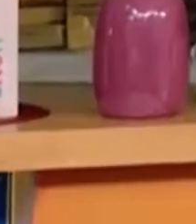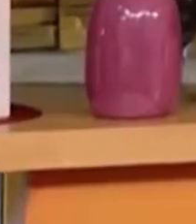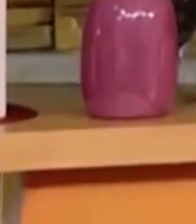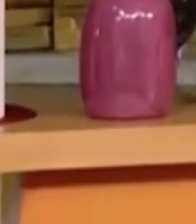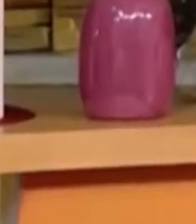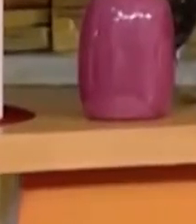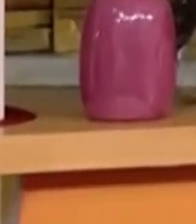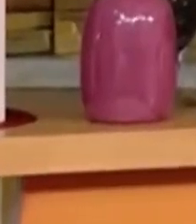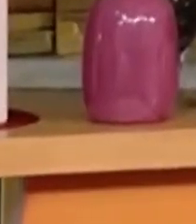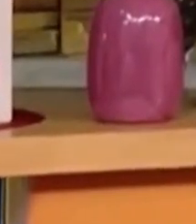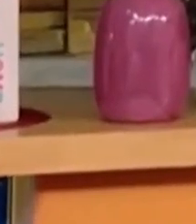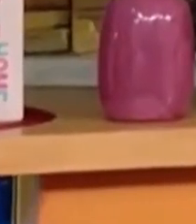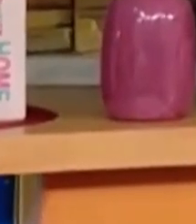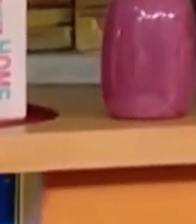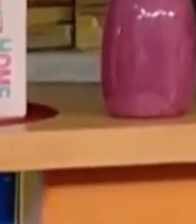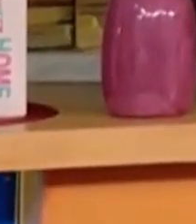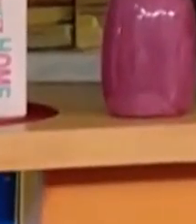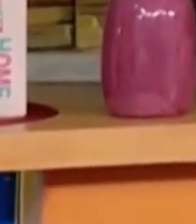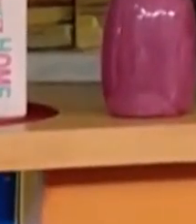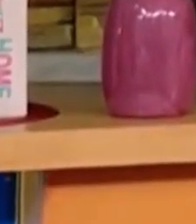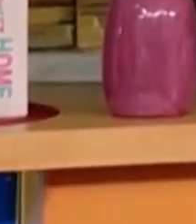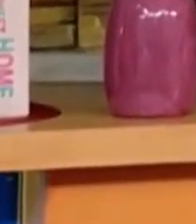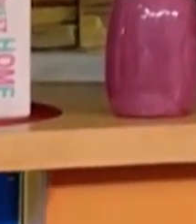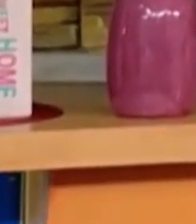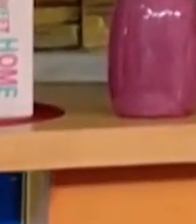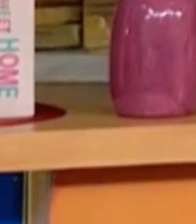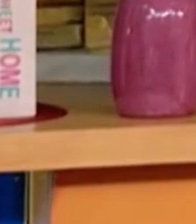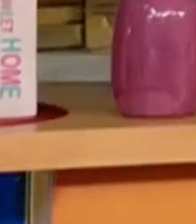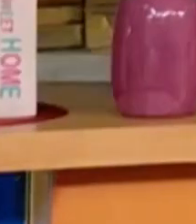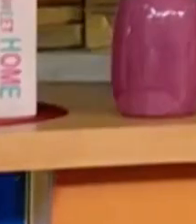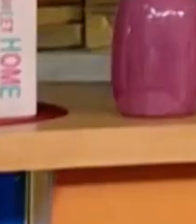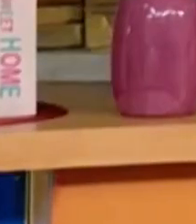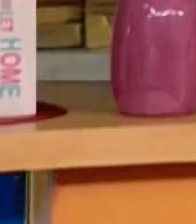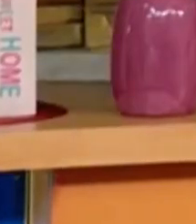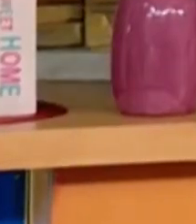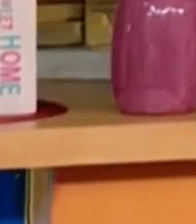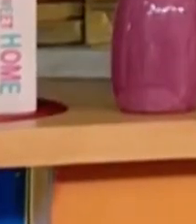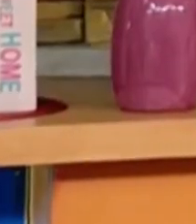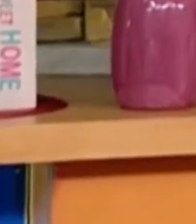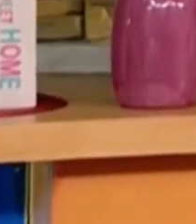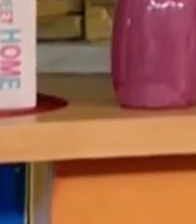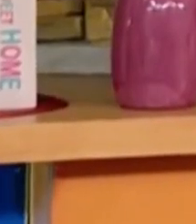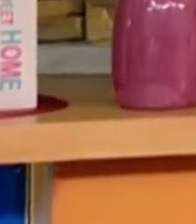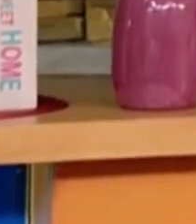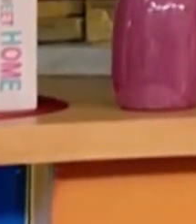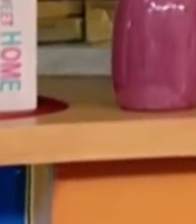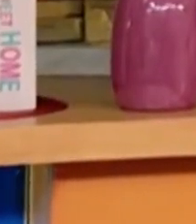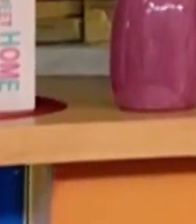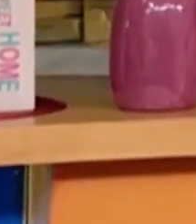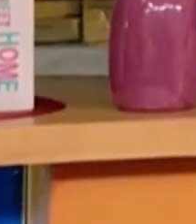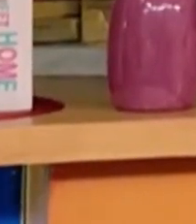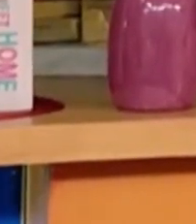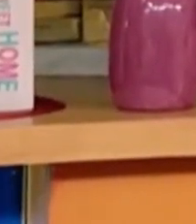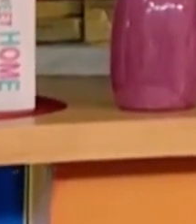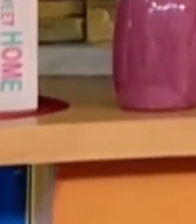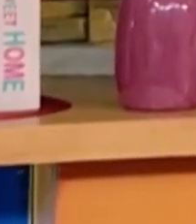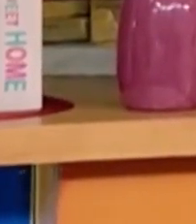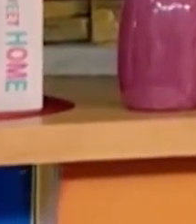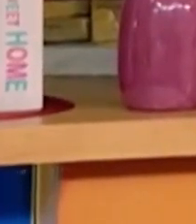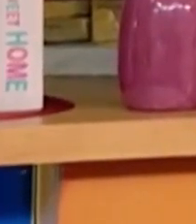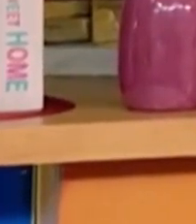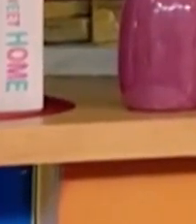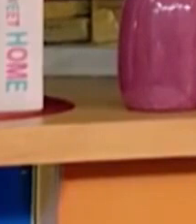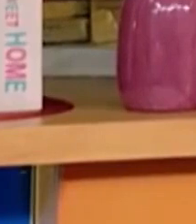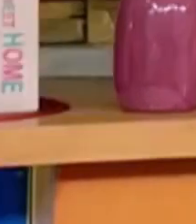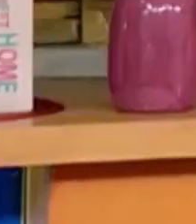Igan, mauna ka sa mga balita. Panoorin ang unang balita sa unang hirit at iba pang award-winning news ka sa youtube.com/GMA News.